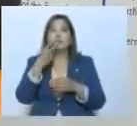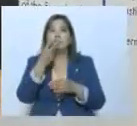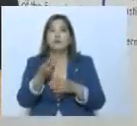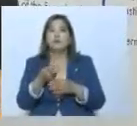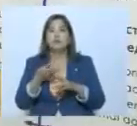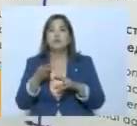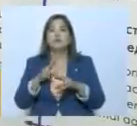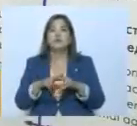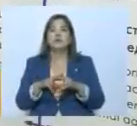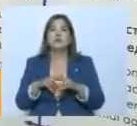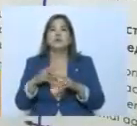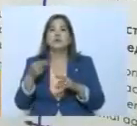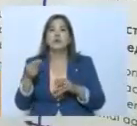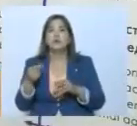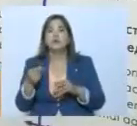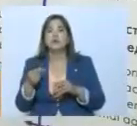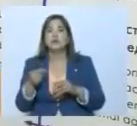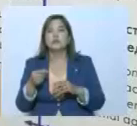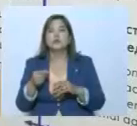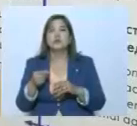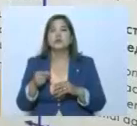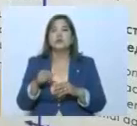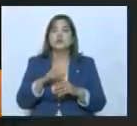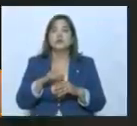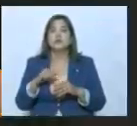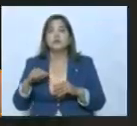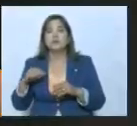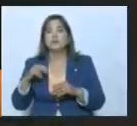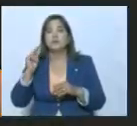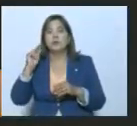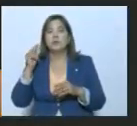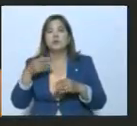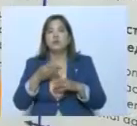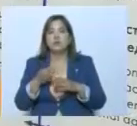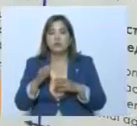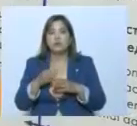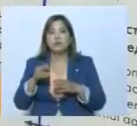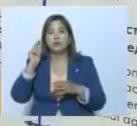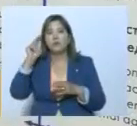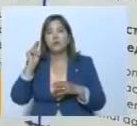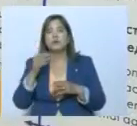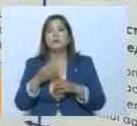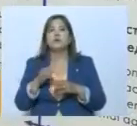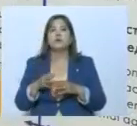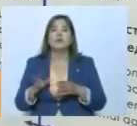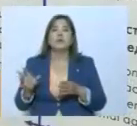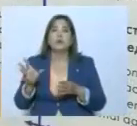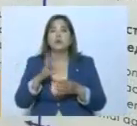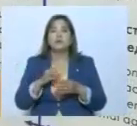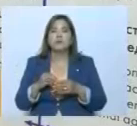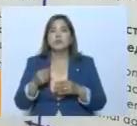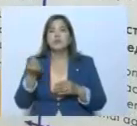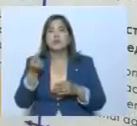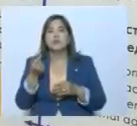Бұл қаражатты мен өзімнің оқуым ақшасын төлеймін деп отырмын. Мен бұл қаражат оқуымның ақшасын барлығын төлемесе де, кішкене